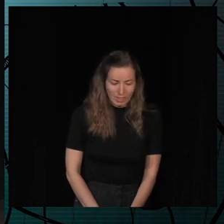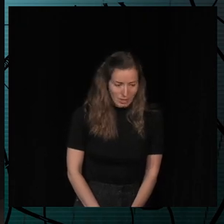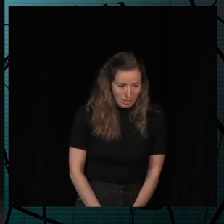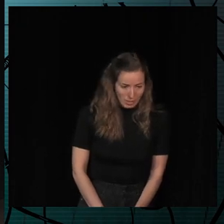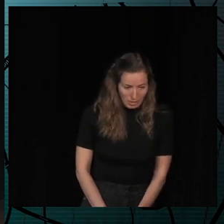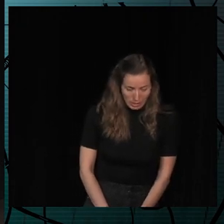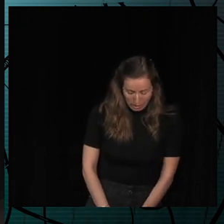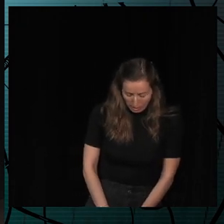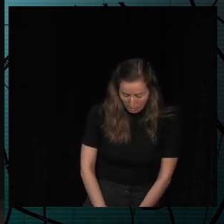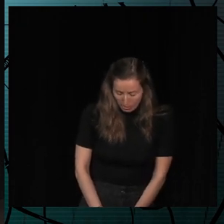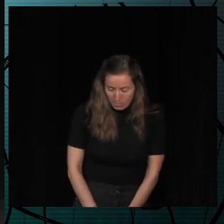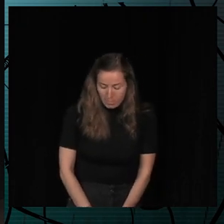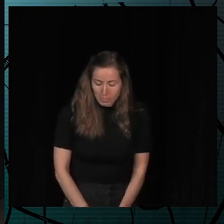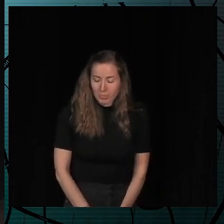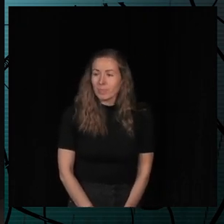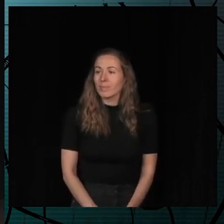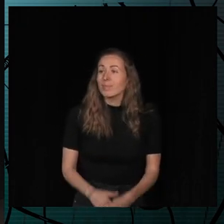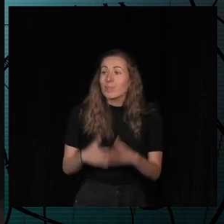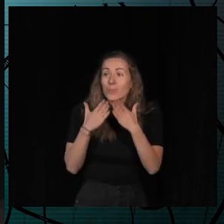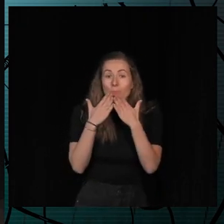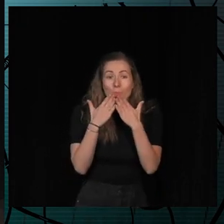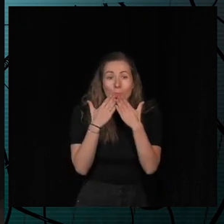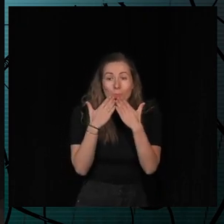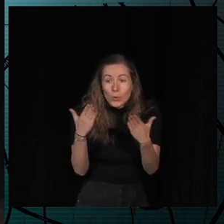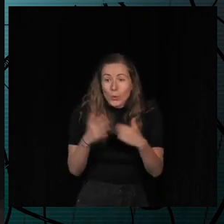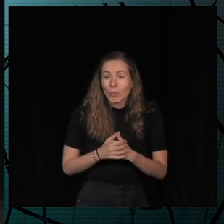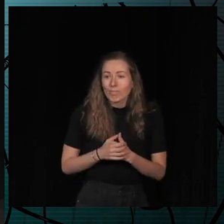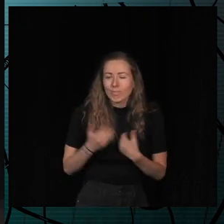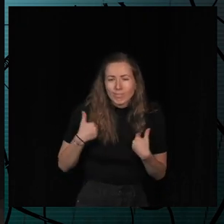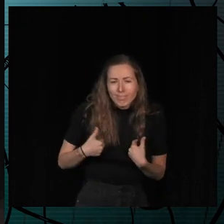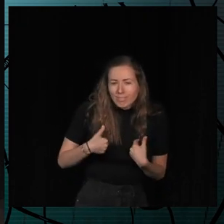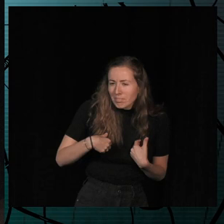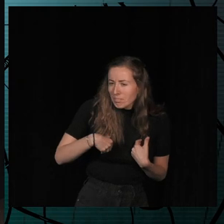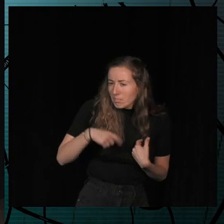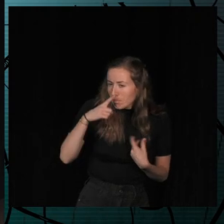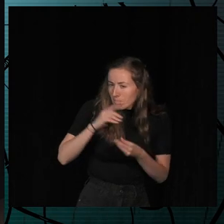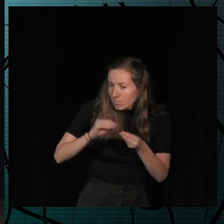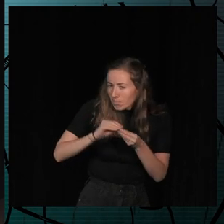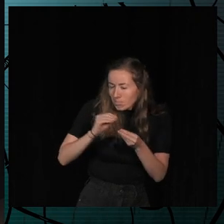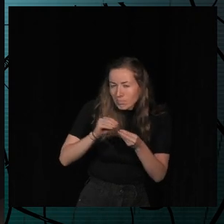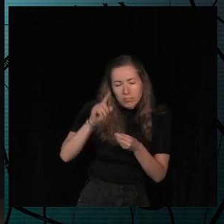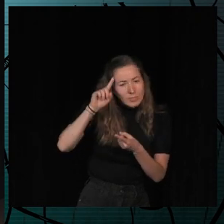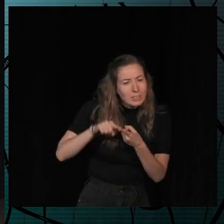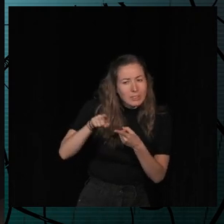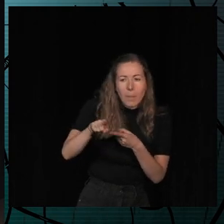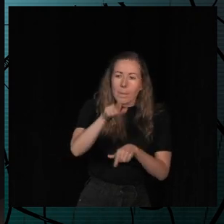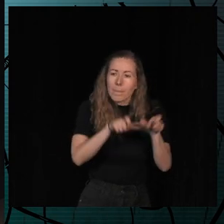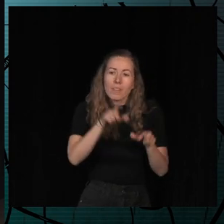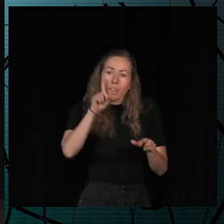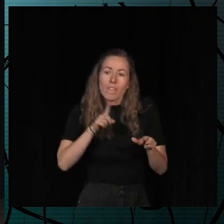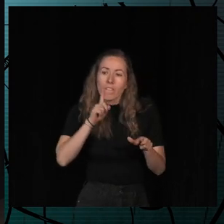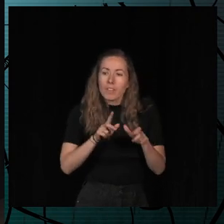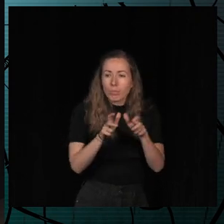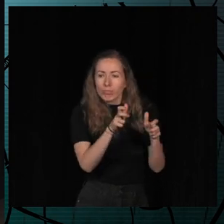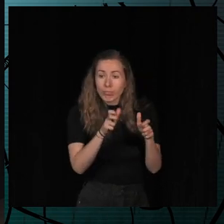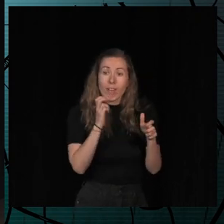1245 bonjour bonjour euh je me je suis curieuse sur la réflexion qu'il y a autour des joueuse plus particulièrement